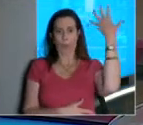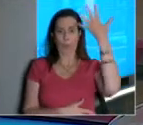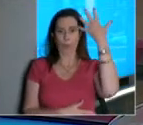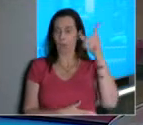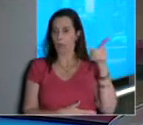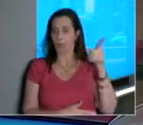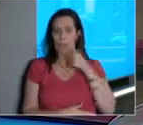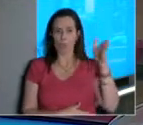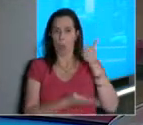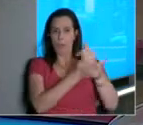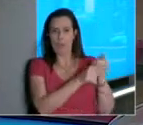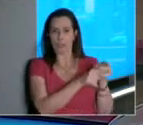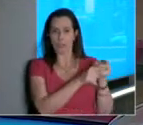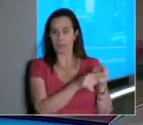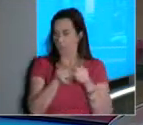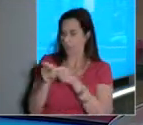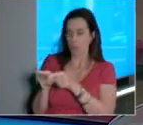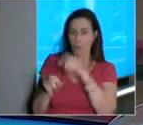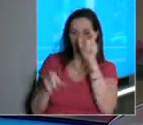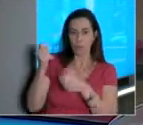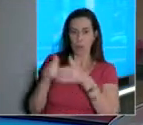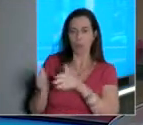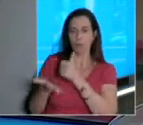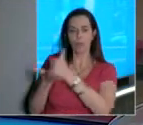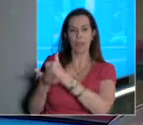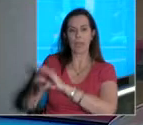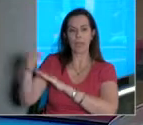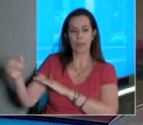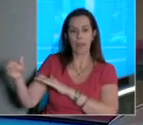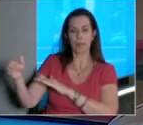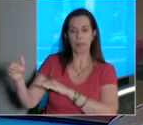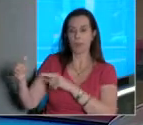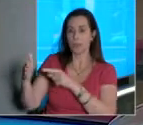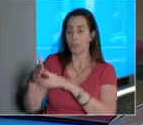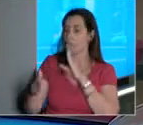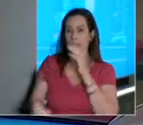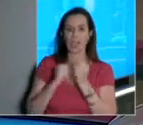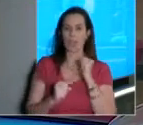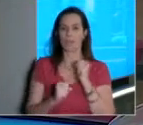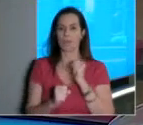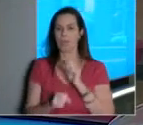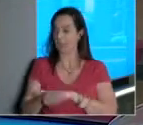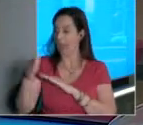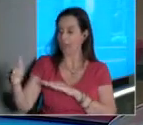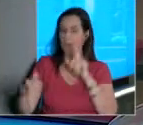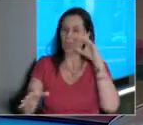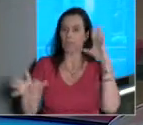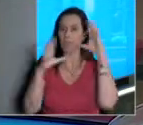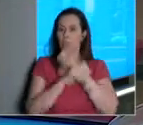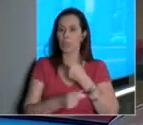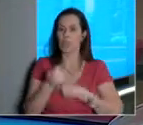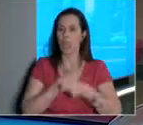הישראלית מיוצגת על ידי השמאל, ובעצם האנשים החלשים מיוצגים על ידי הימין, שזו בעיה קשה. כי לימין יש